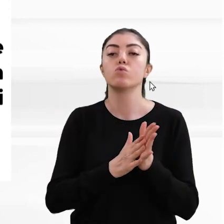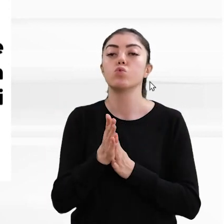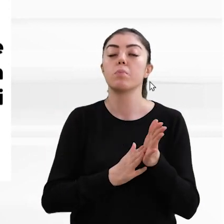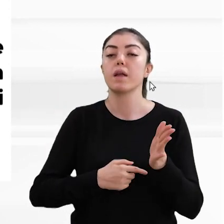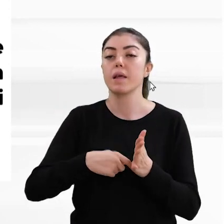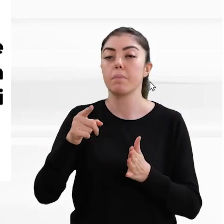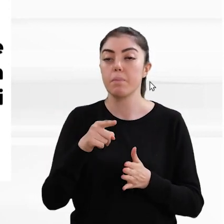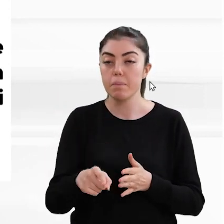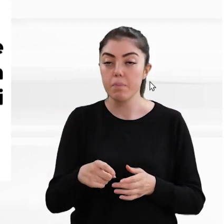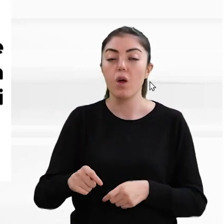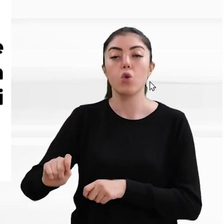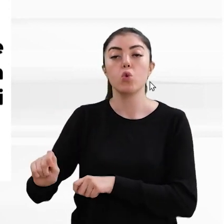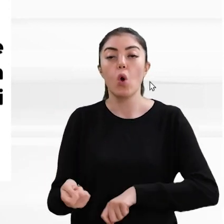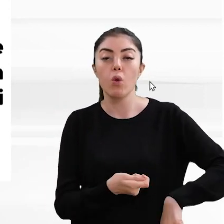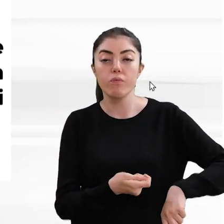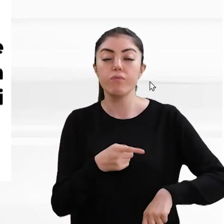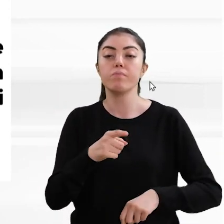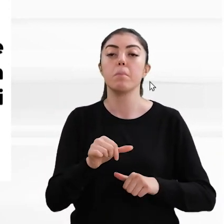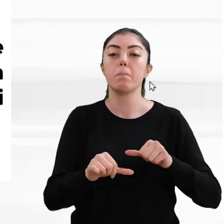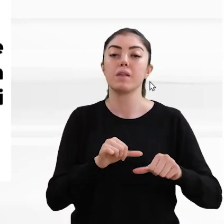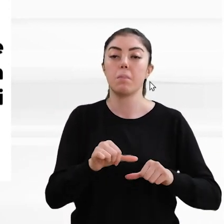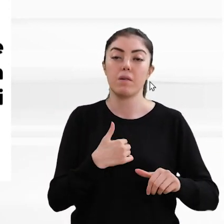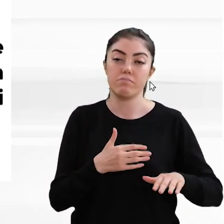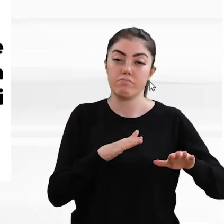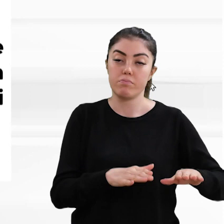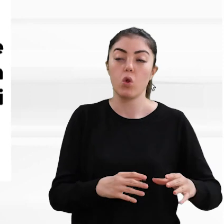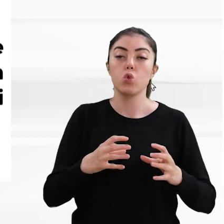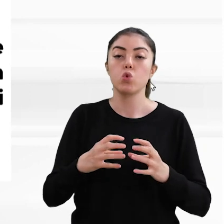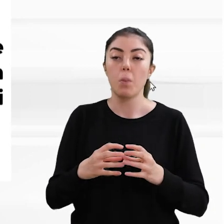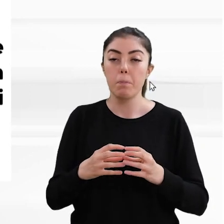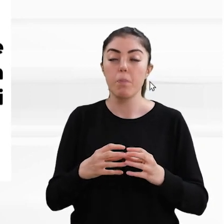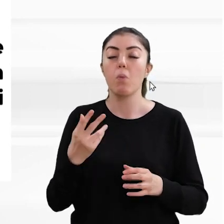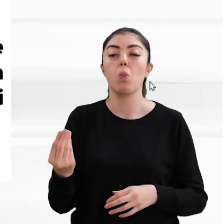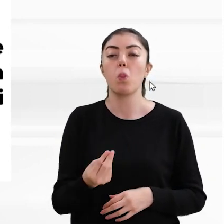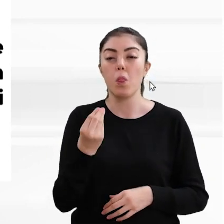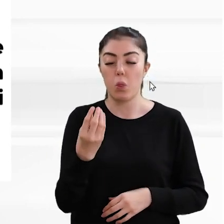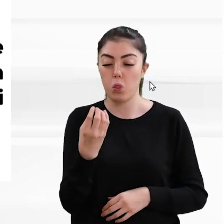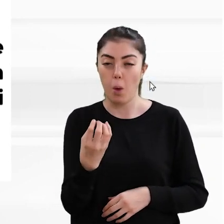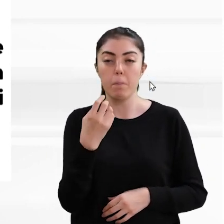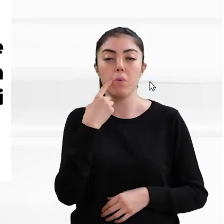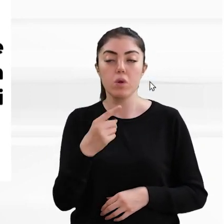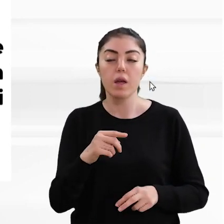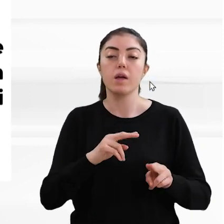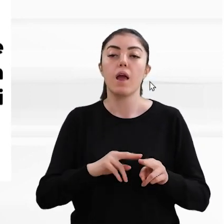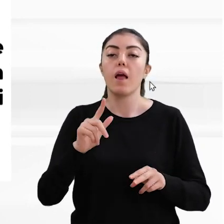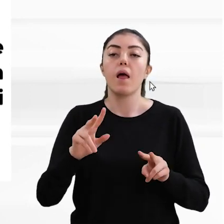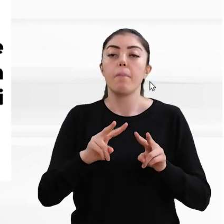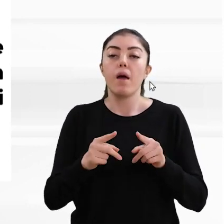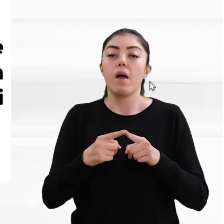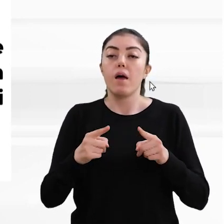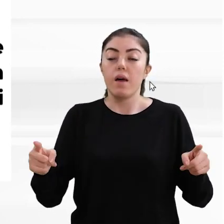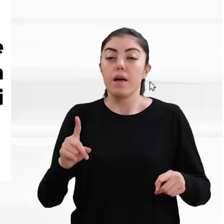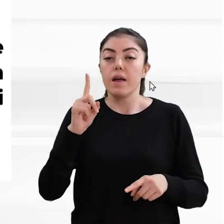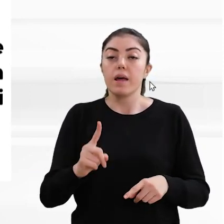edildiği ortamda bir golf oyuncusu basamağın kenarına yerleştirdiği topa şekilde gösterildiği gibi K, L ve M